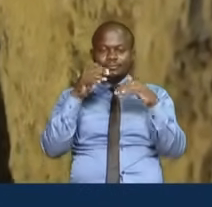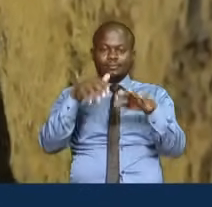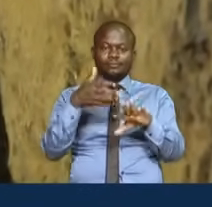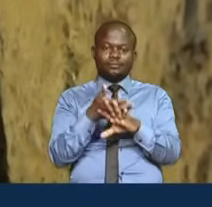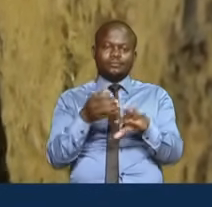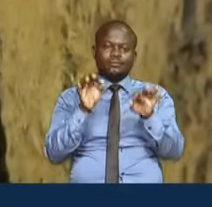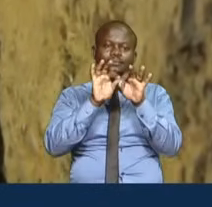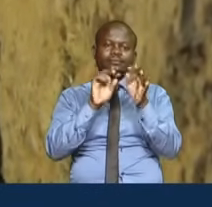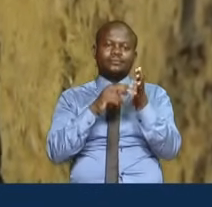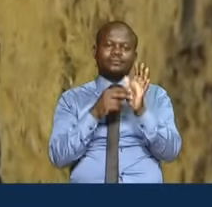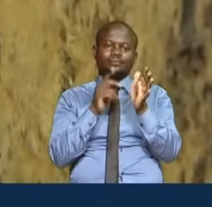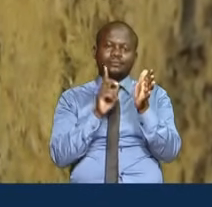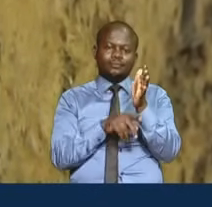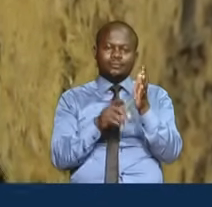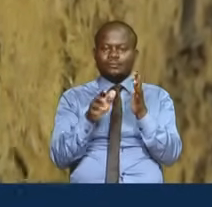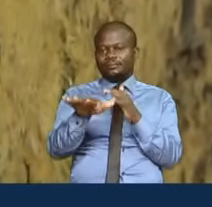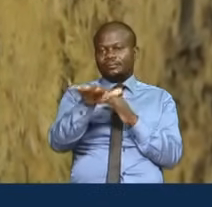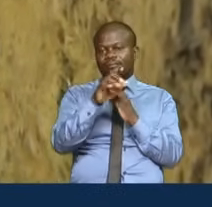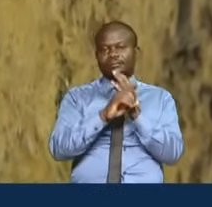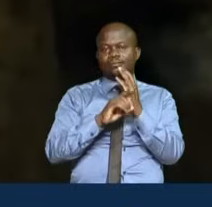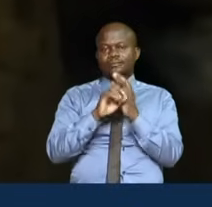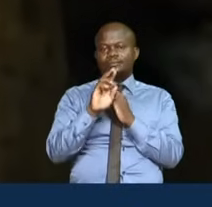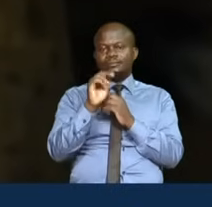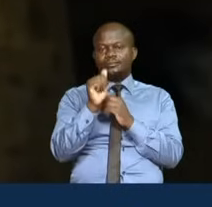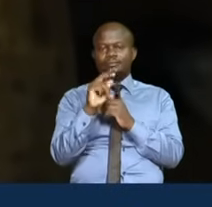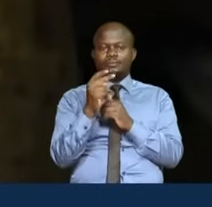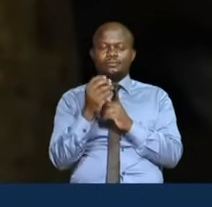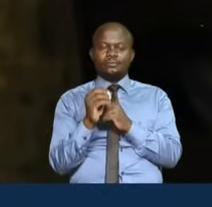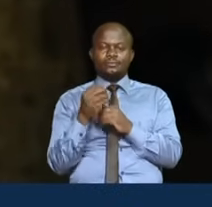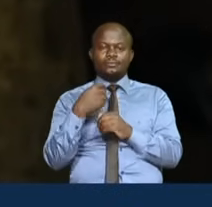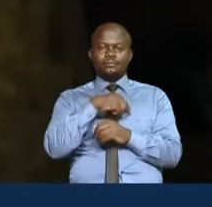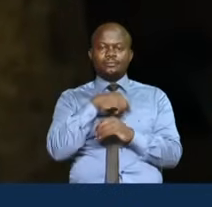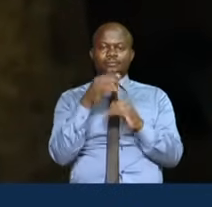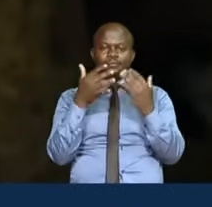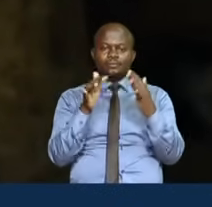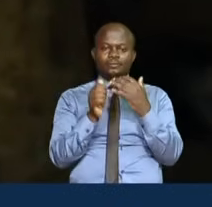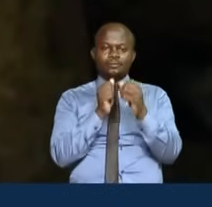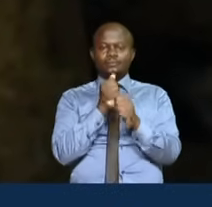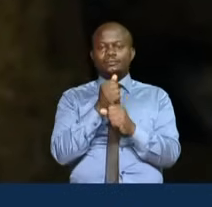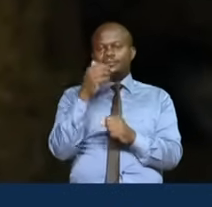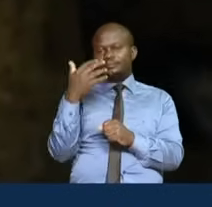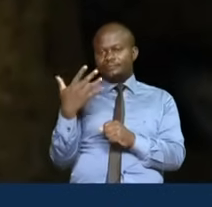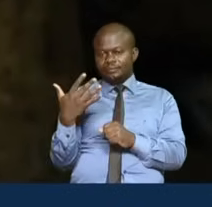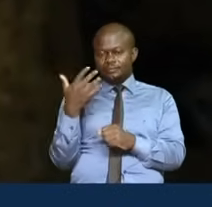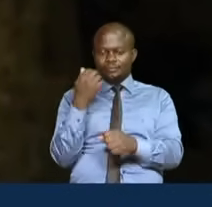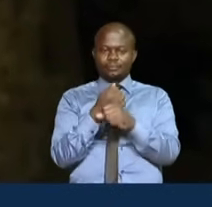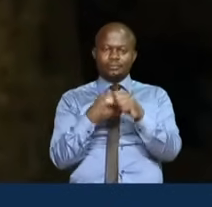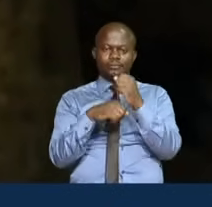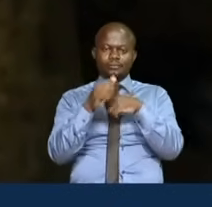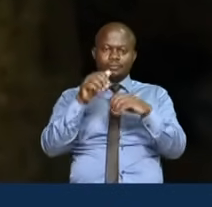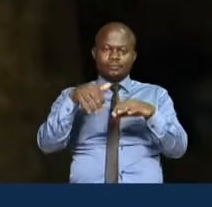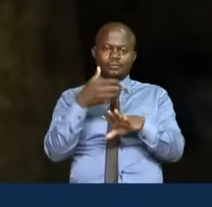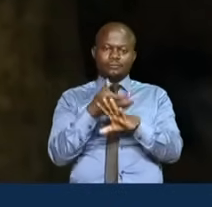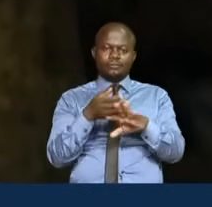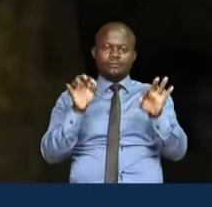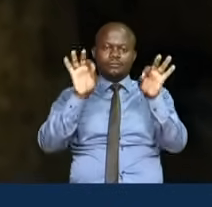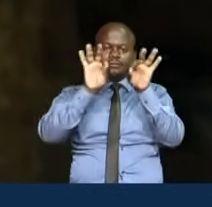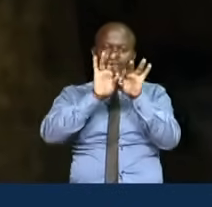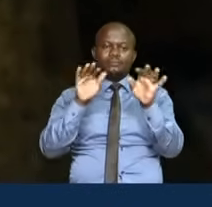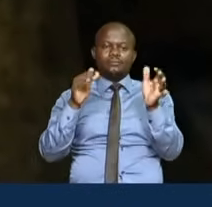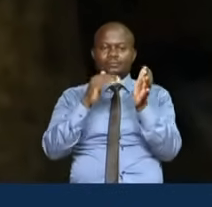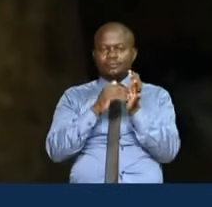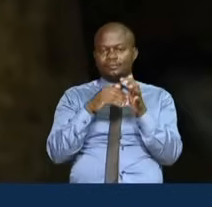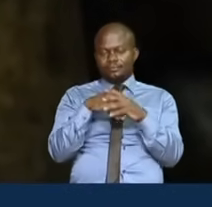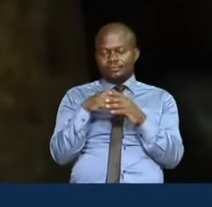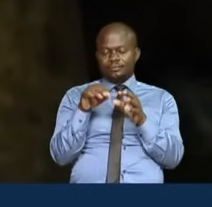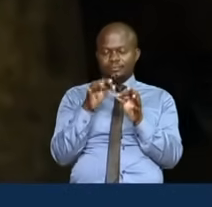y'agaciro buvuze iki ahangaha muri aka karere ka Ruhango maze nk'imyaka itanu horumurimo ubucukuzi bw'amabuye y'agaciro mbere n'umushyo